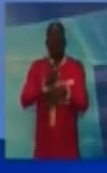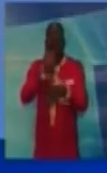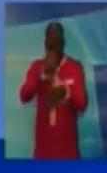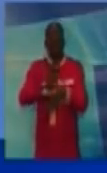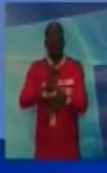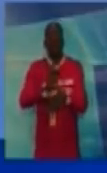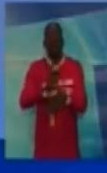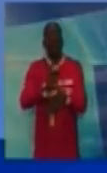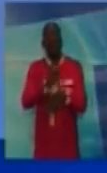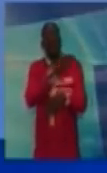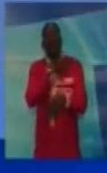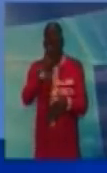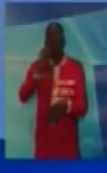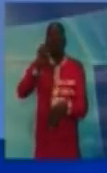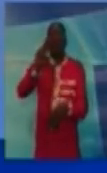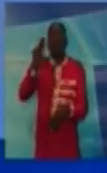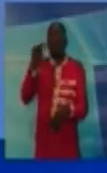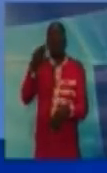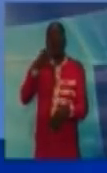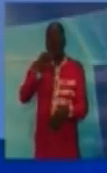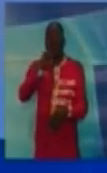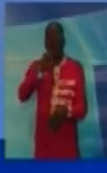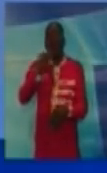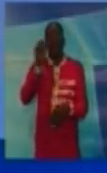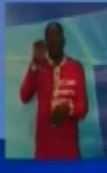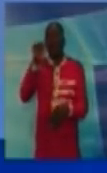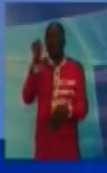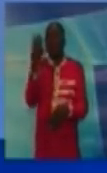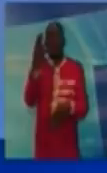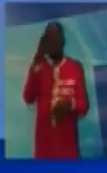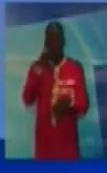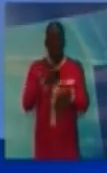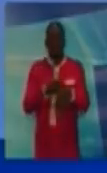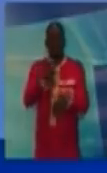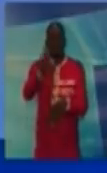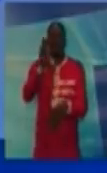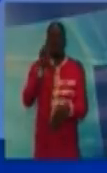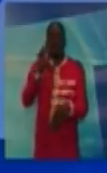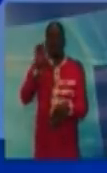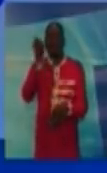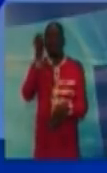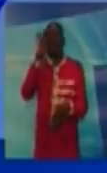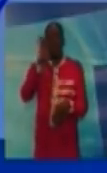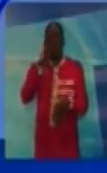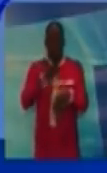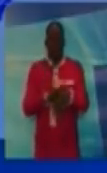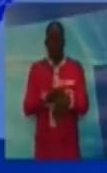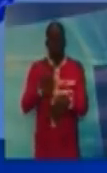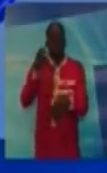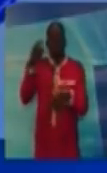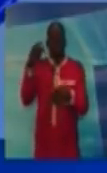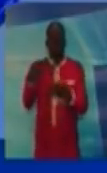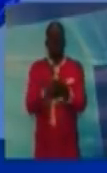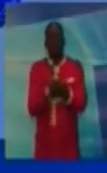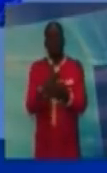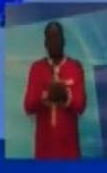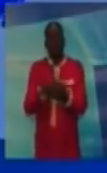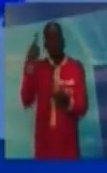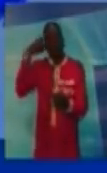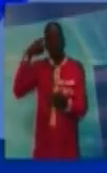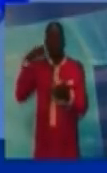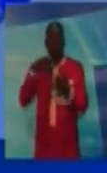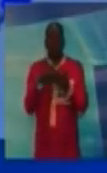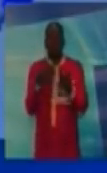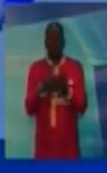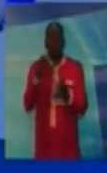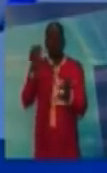Congo et l'Ouganda à partir de 14h30. À 17h, le Nigeria et le Burundi s'affrontent pour le compte du